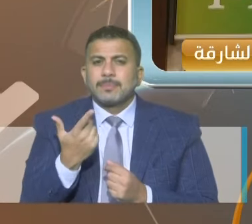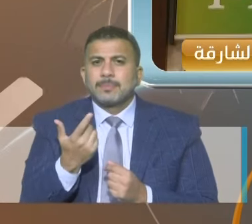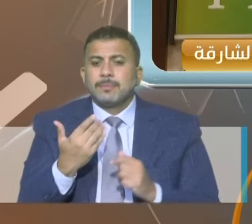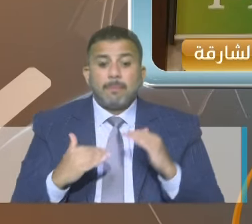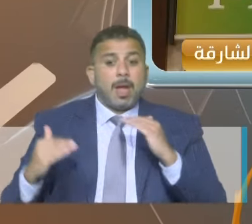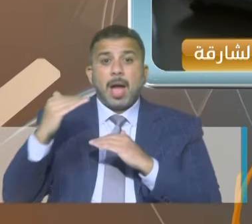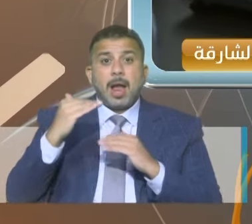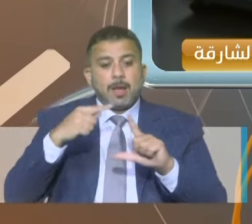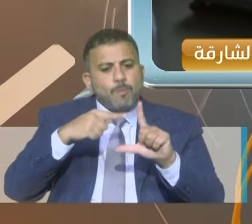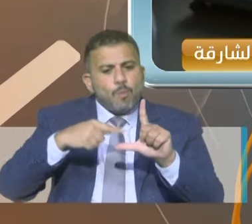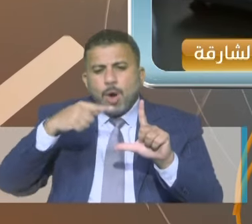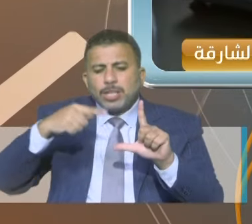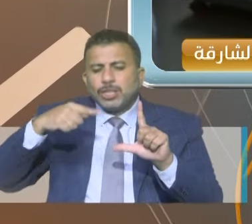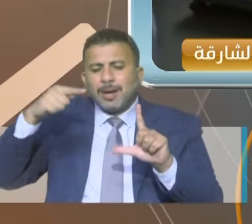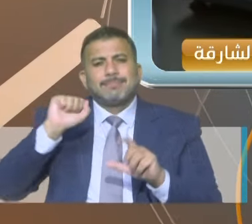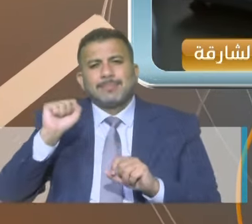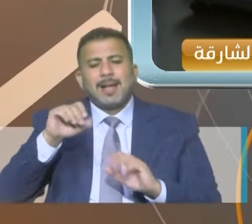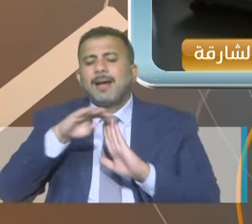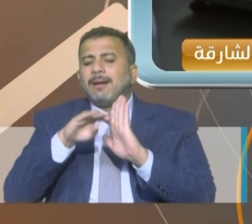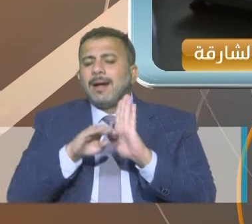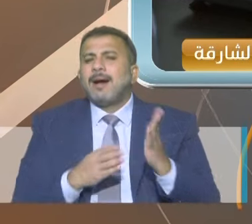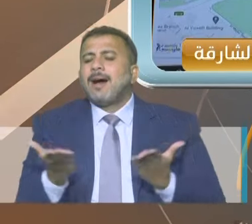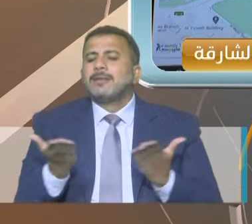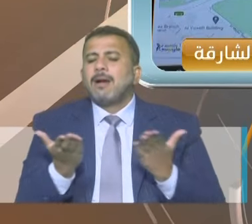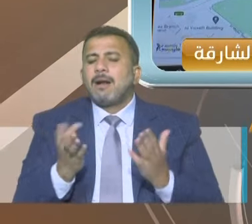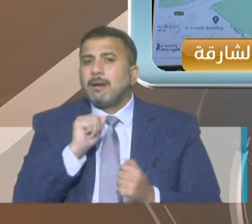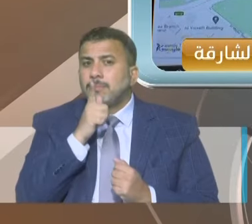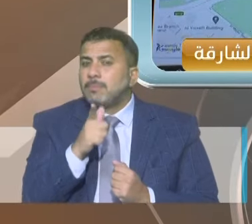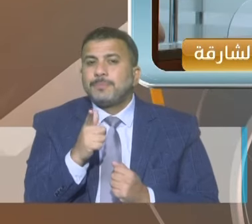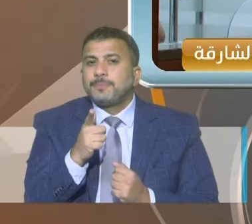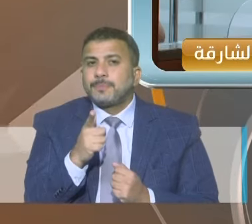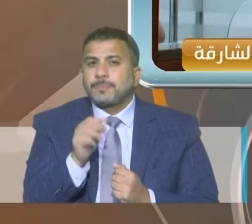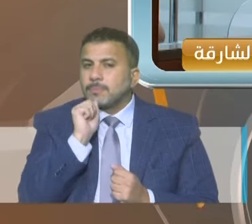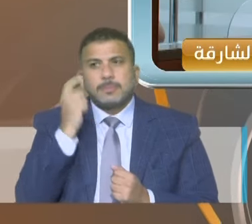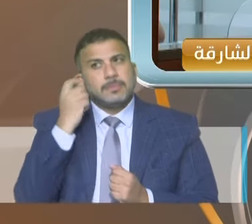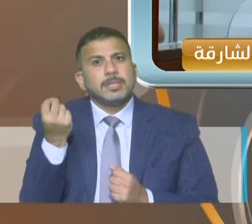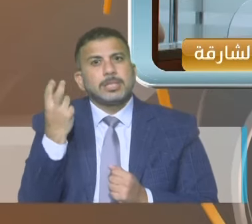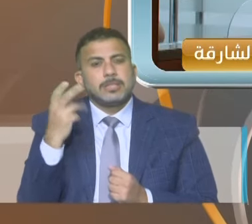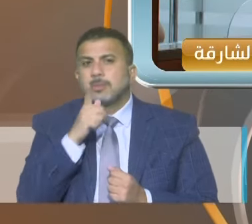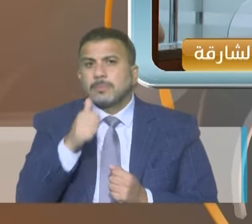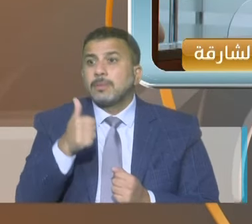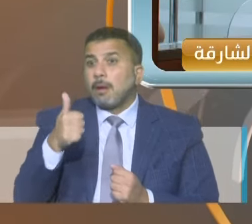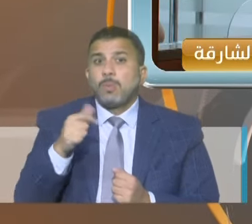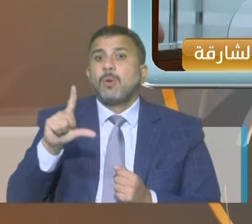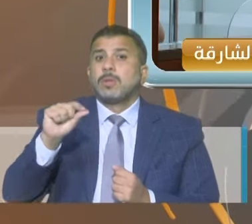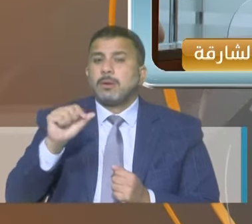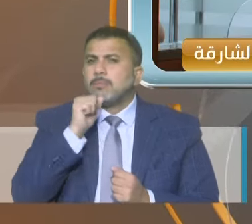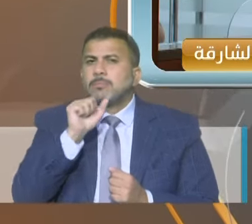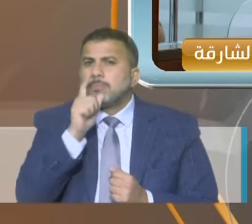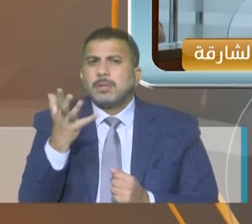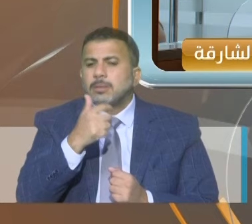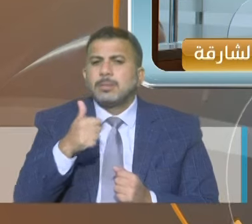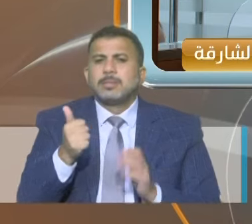أعلى مؤشرات الأداء والأنظمة الإدارية المتكاملة وتعزيز ثقافة الجودة والتميز، حصلت الدائرة على